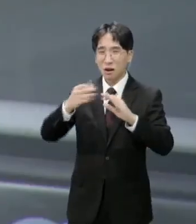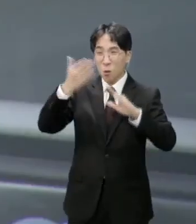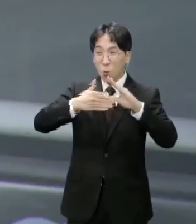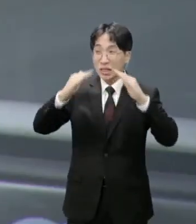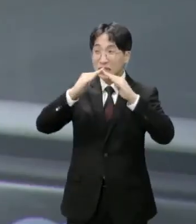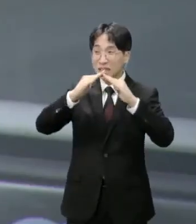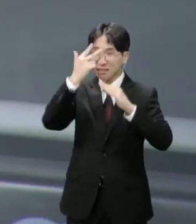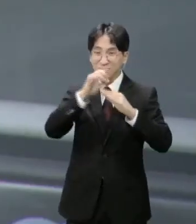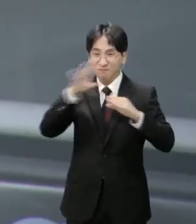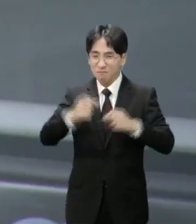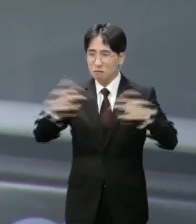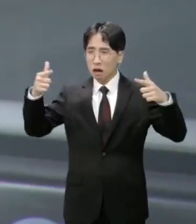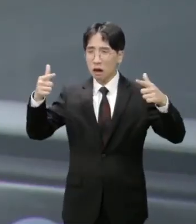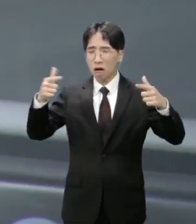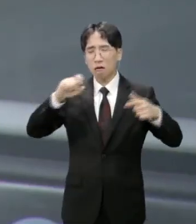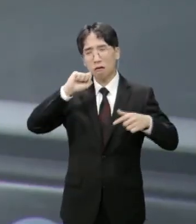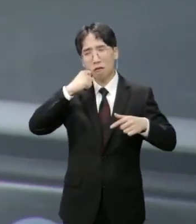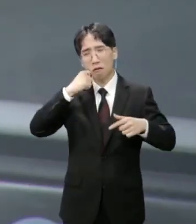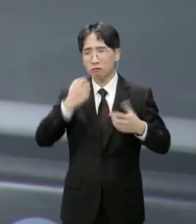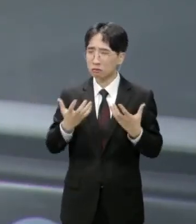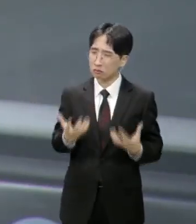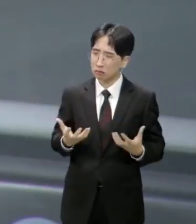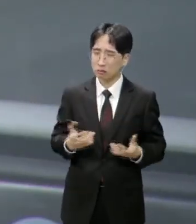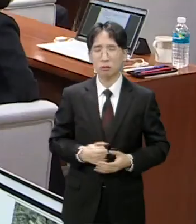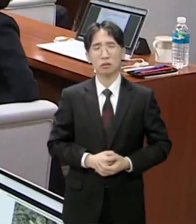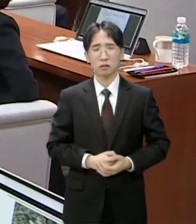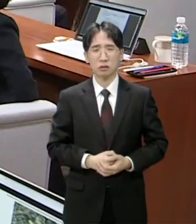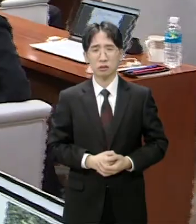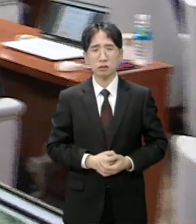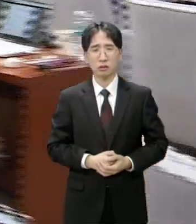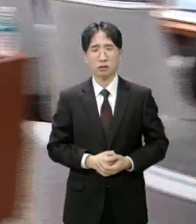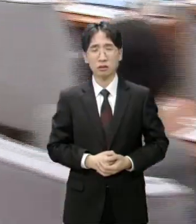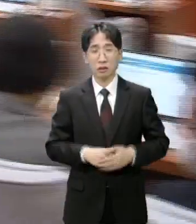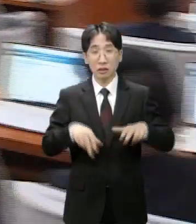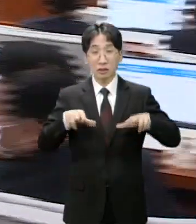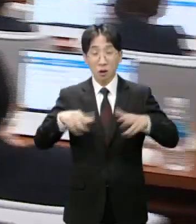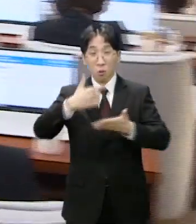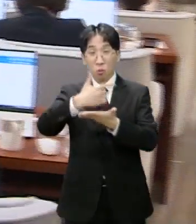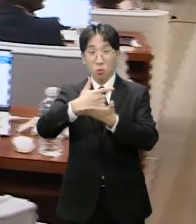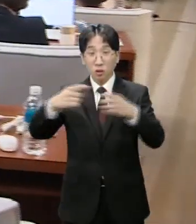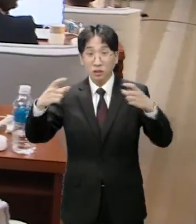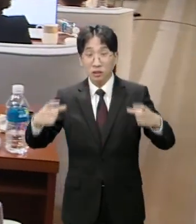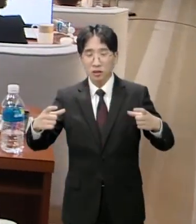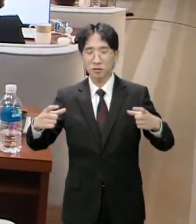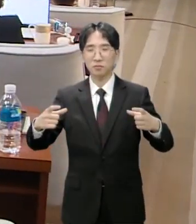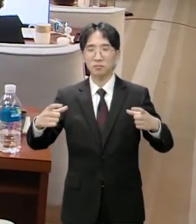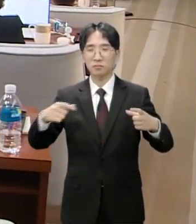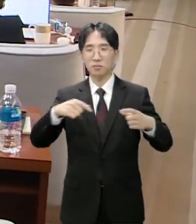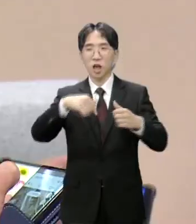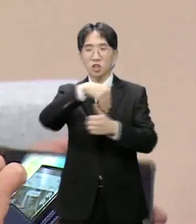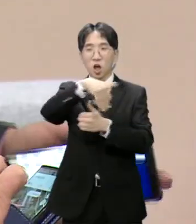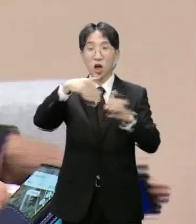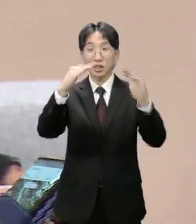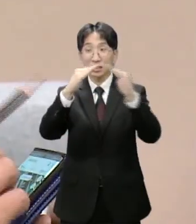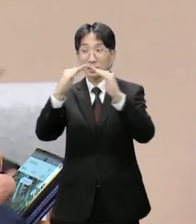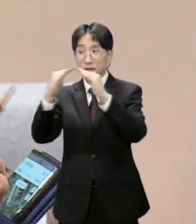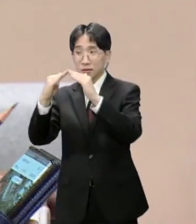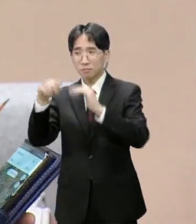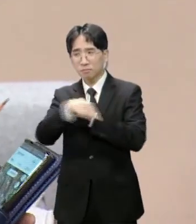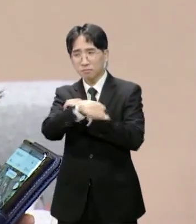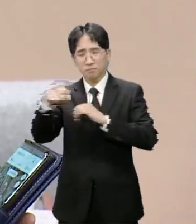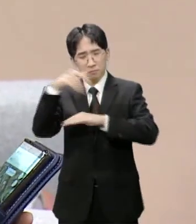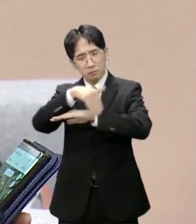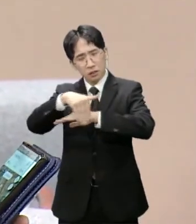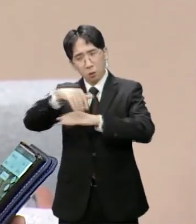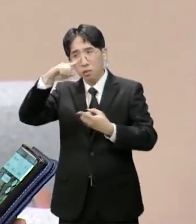늘릴 수도 없는 구조입니다. 제기된 우려들 속에서 노원구에 추진 중인 청년주택들은 과연 계획대로